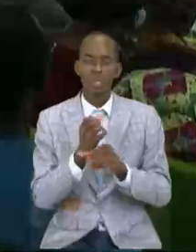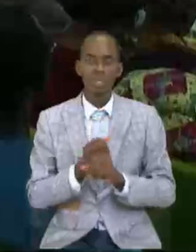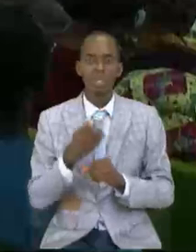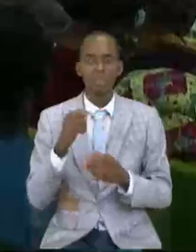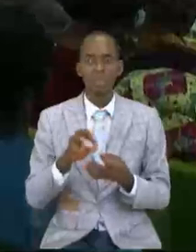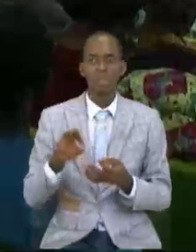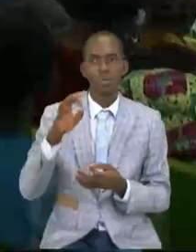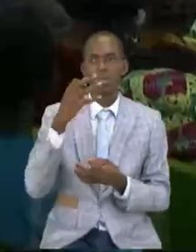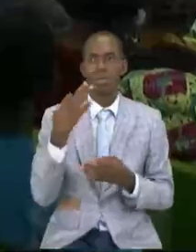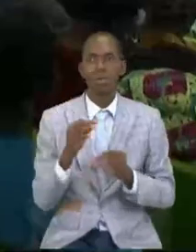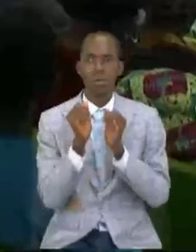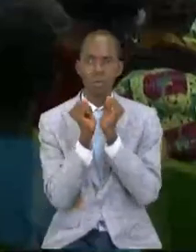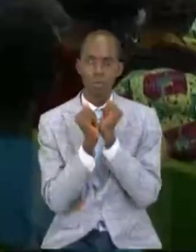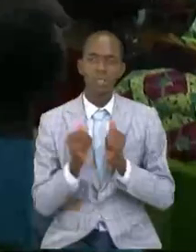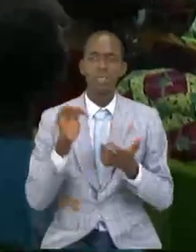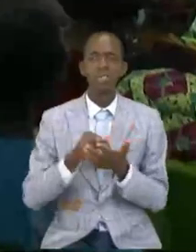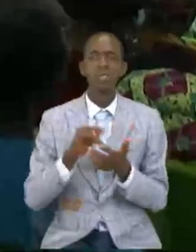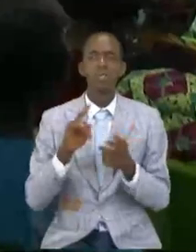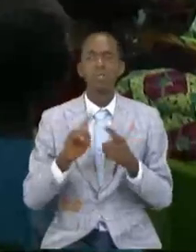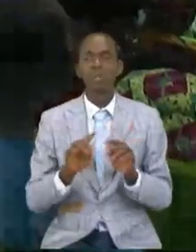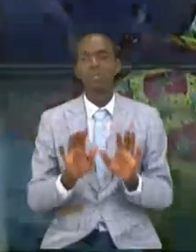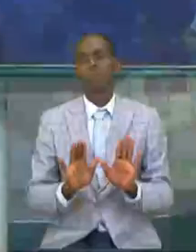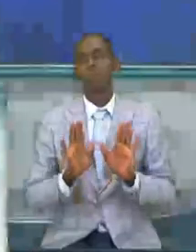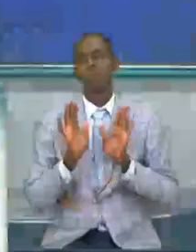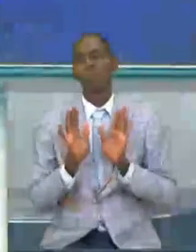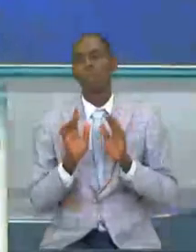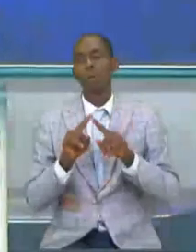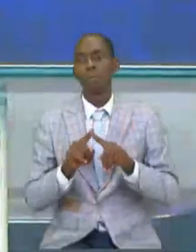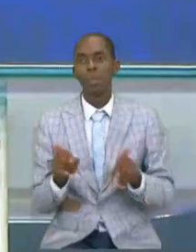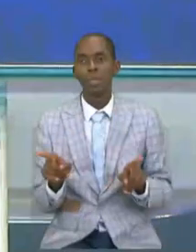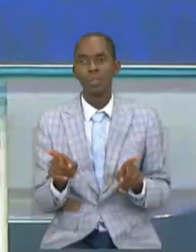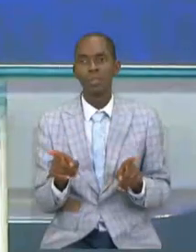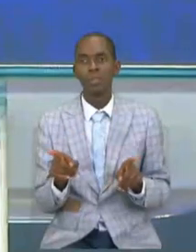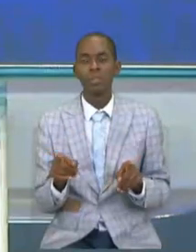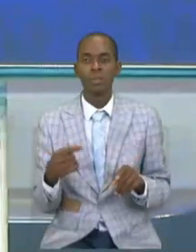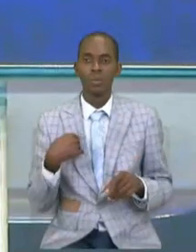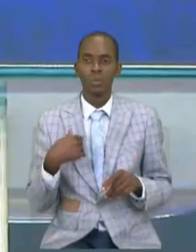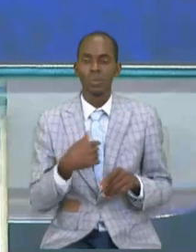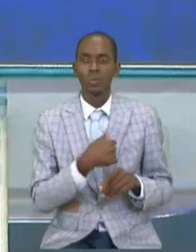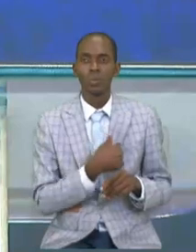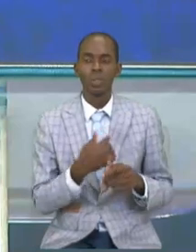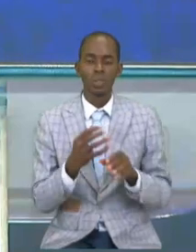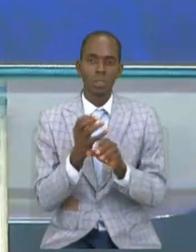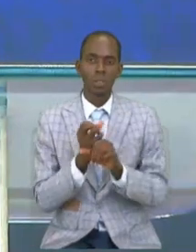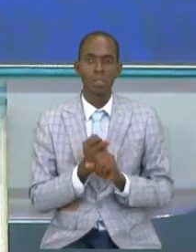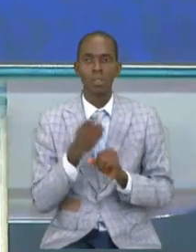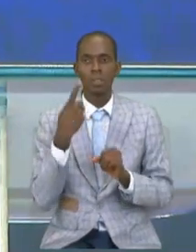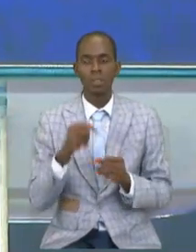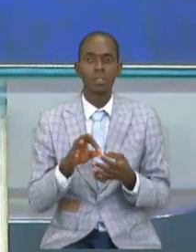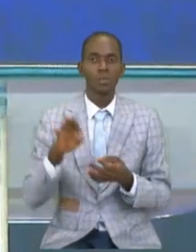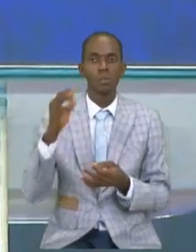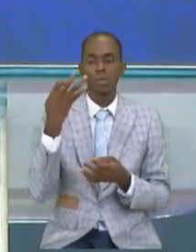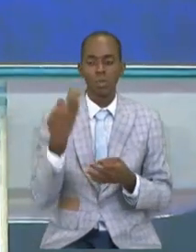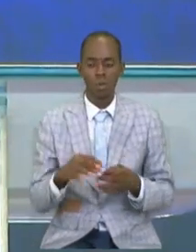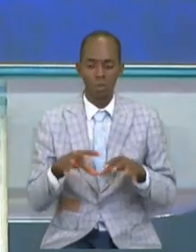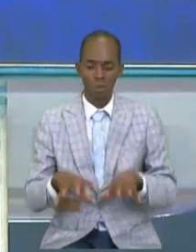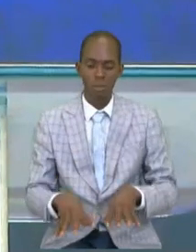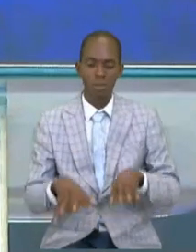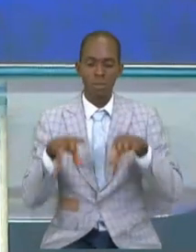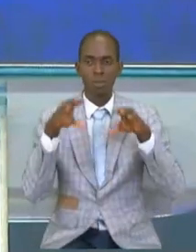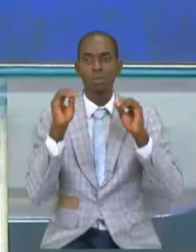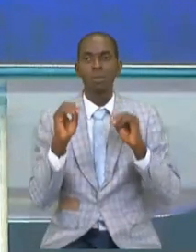Mais vous, et vous n'avez point reçu un esprit de servitude pour être encore dans la crainte, mais vous